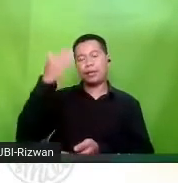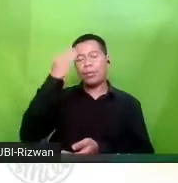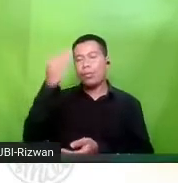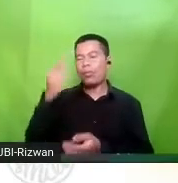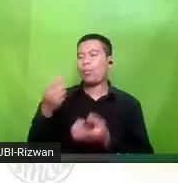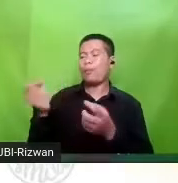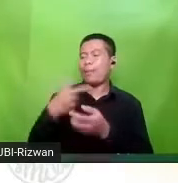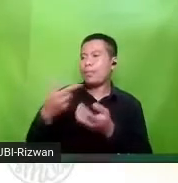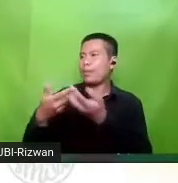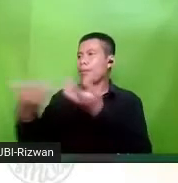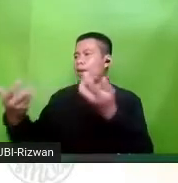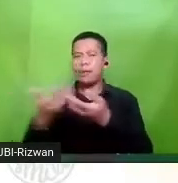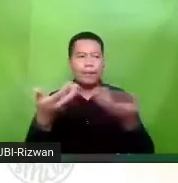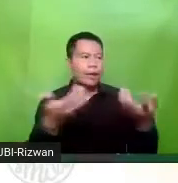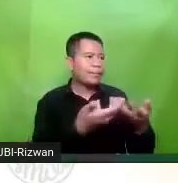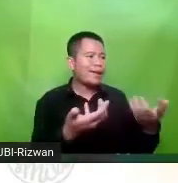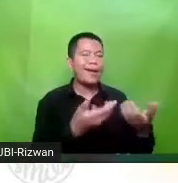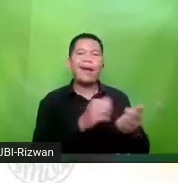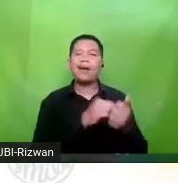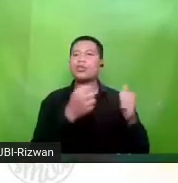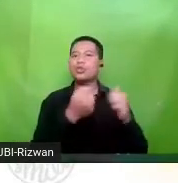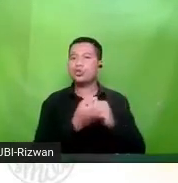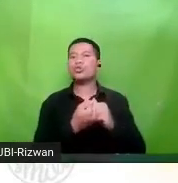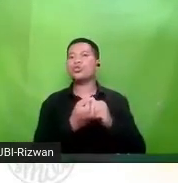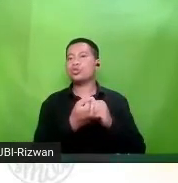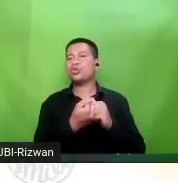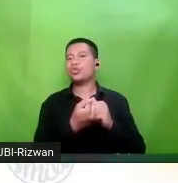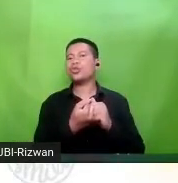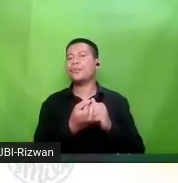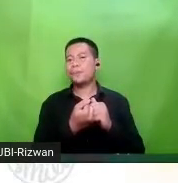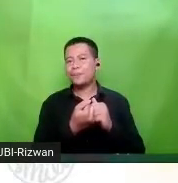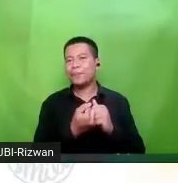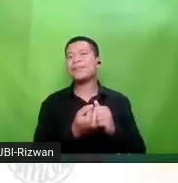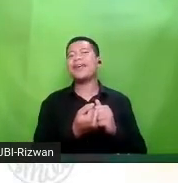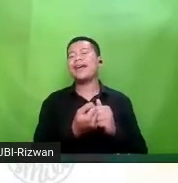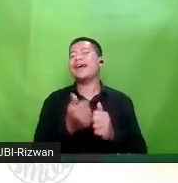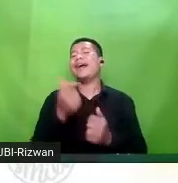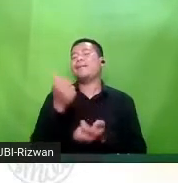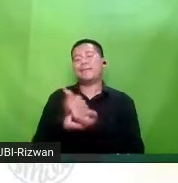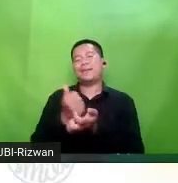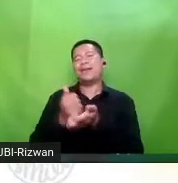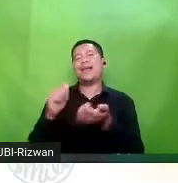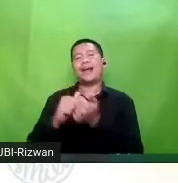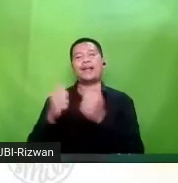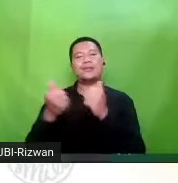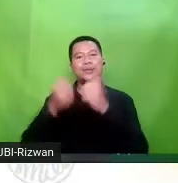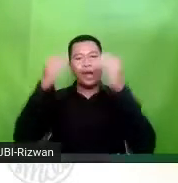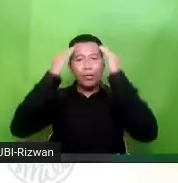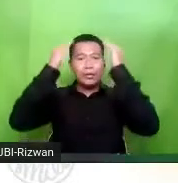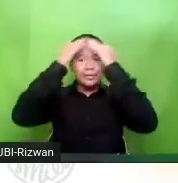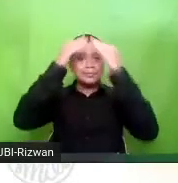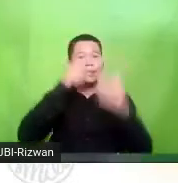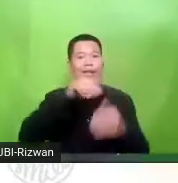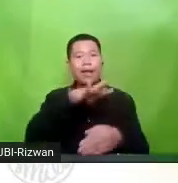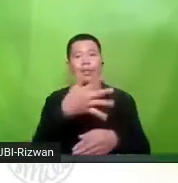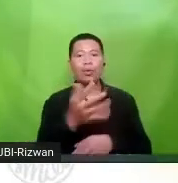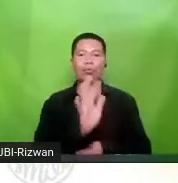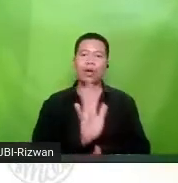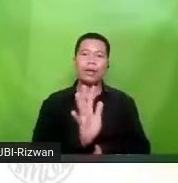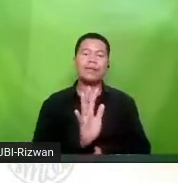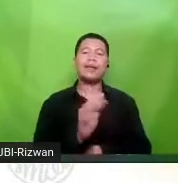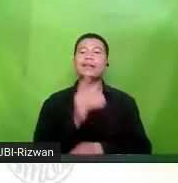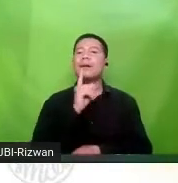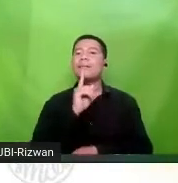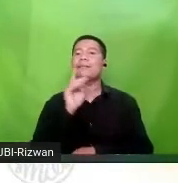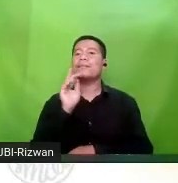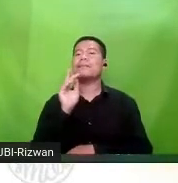kalau kasus yang kita hadapi ini memang betul suatu kasus autisme atau bukan. Karena nanti banyak sekali kasus